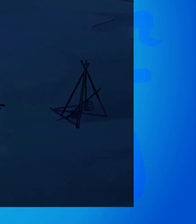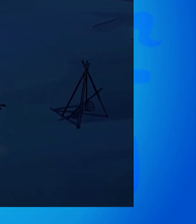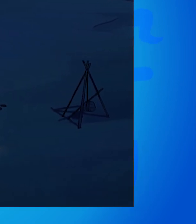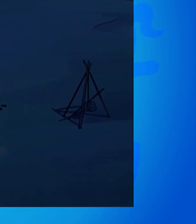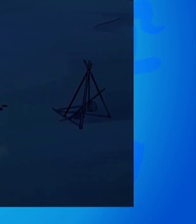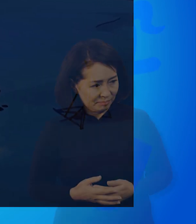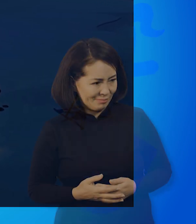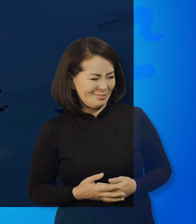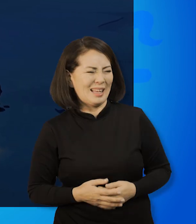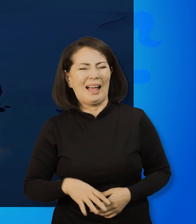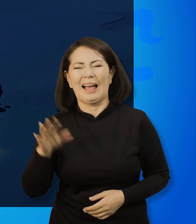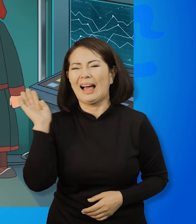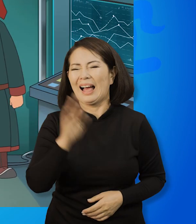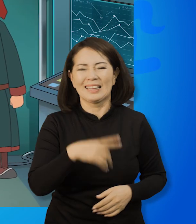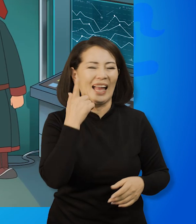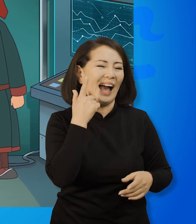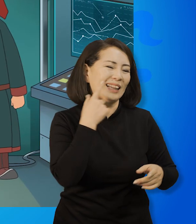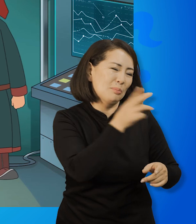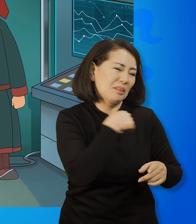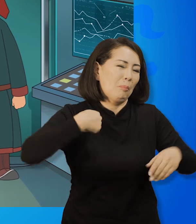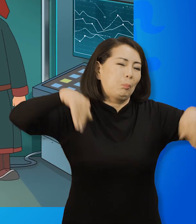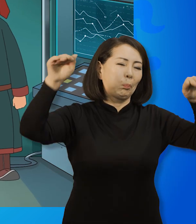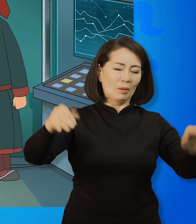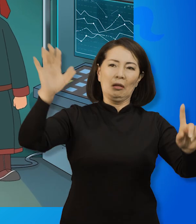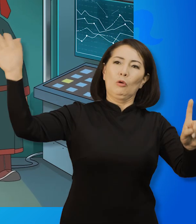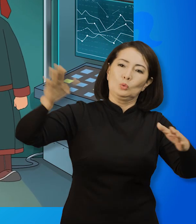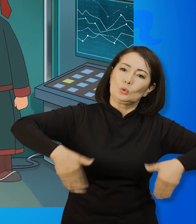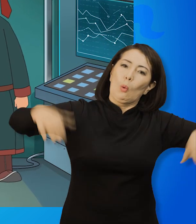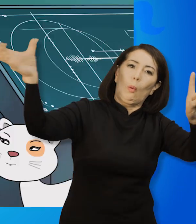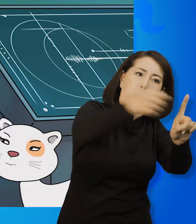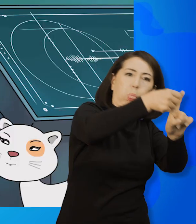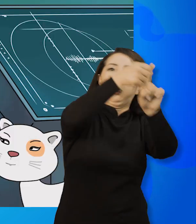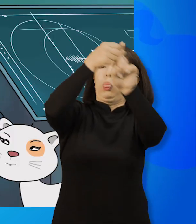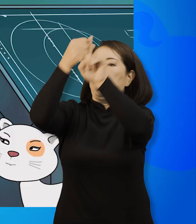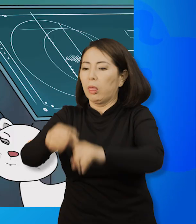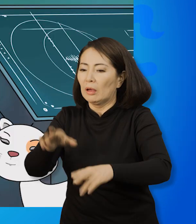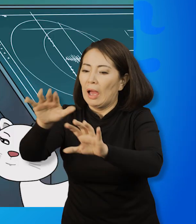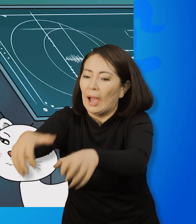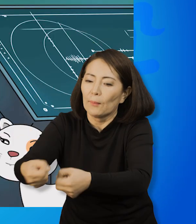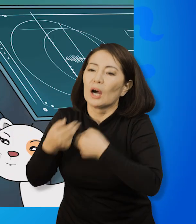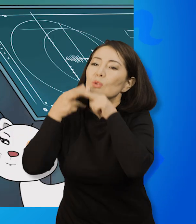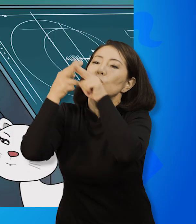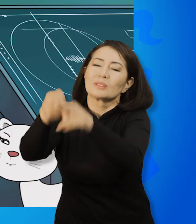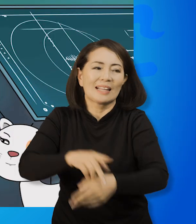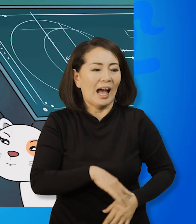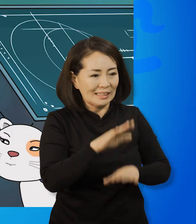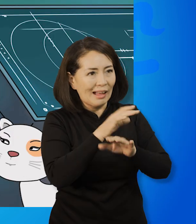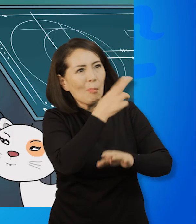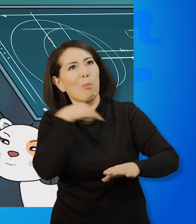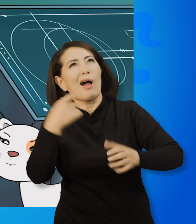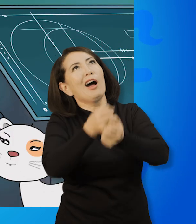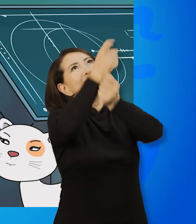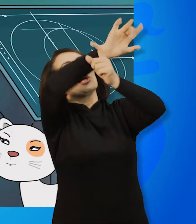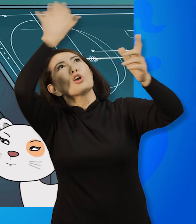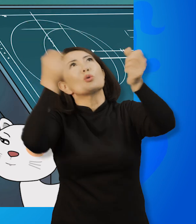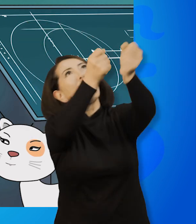Тэгэл хатна нь шуудаг хамт нисэж очиол. Дигдэхнүүдийн авраал. Хаана сумаа хүүхдүүдэд биелүүлнэ гэ Тэнгэрлүүгээ харуулж